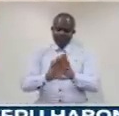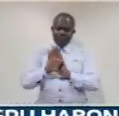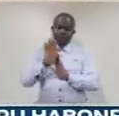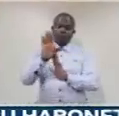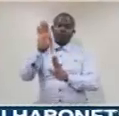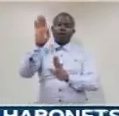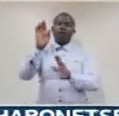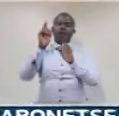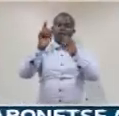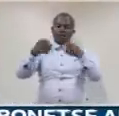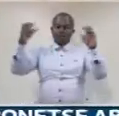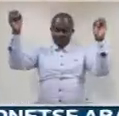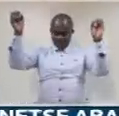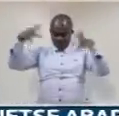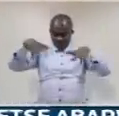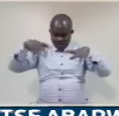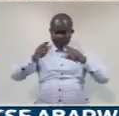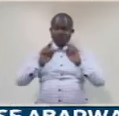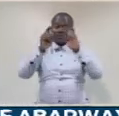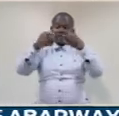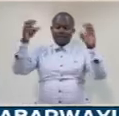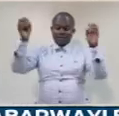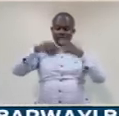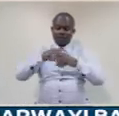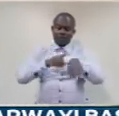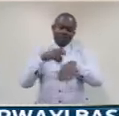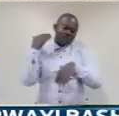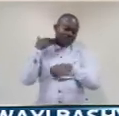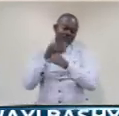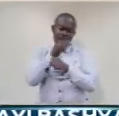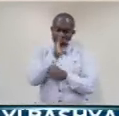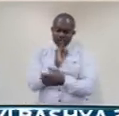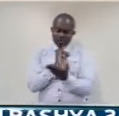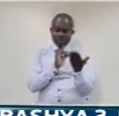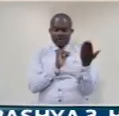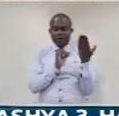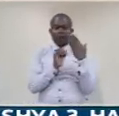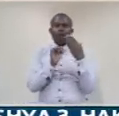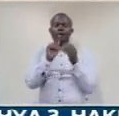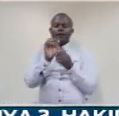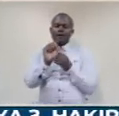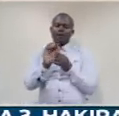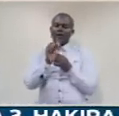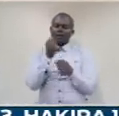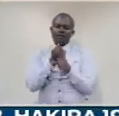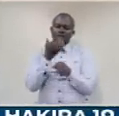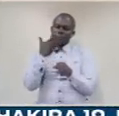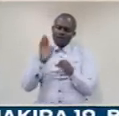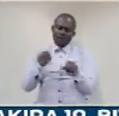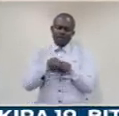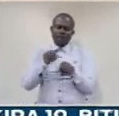Kigali. Agiye i Kigali mu gihe cya Jenoside yakorewe Abatutsi Kabuga yaraduhemukiye nk'abavandimwe